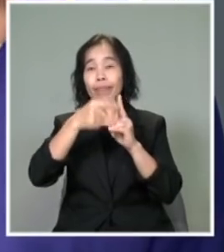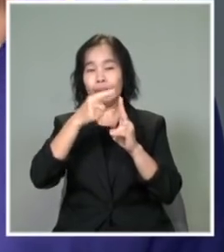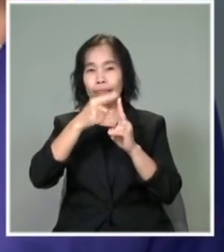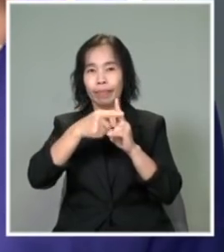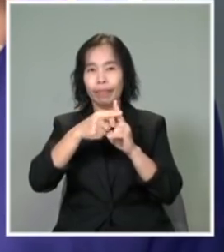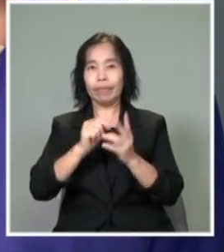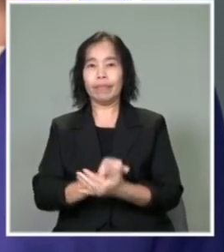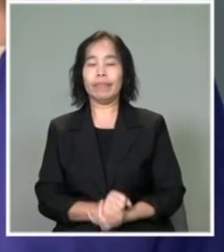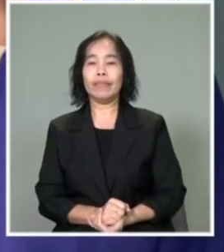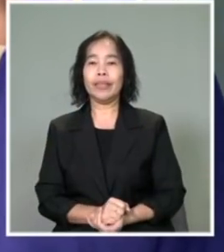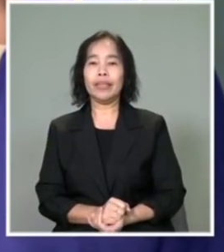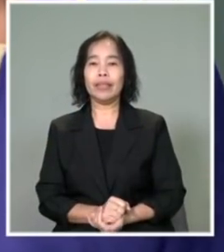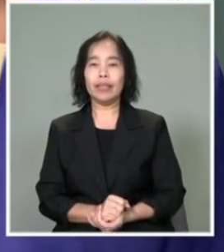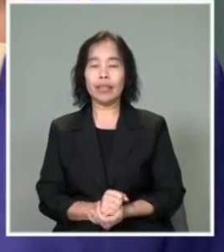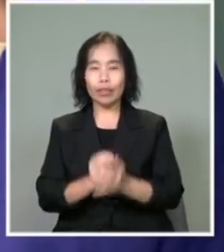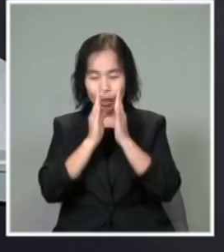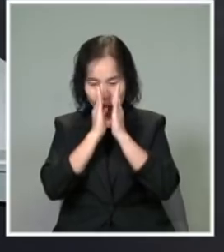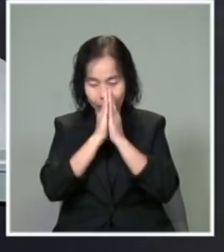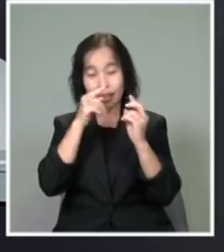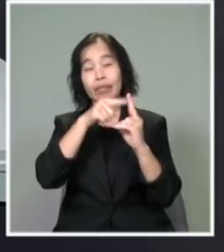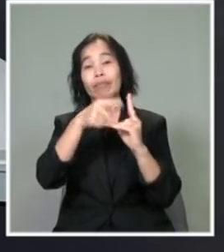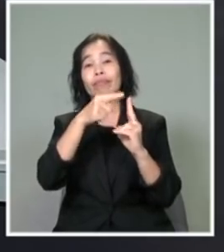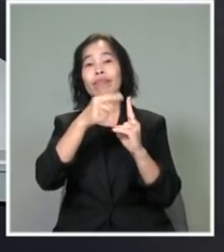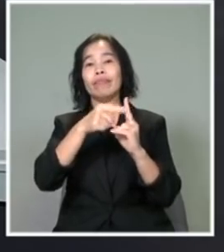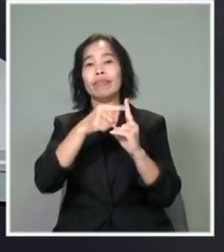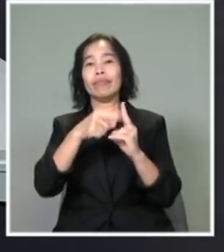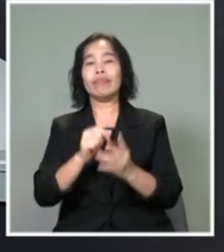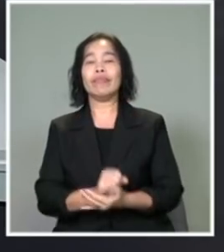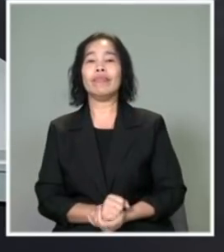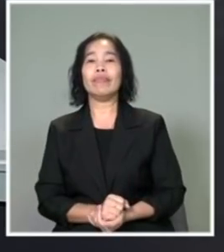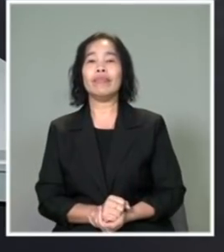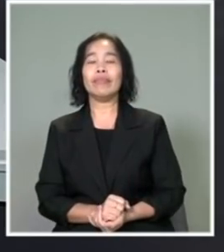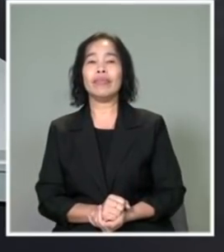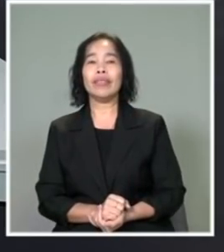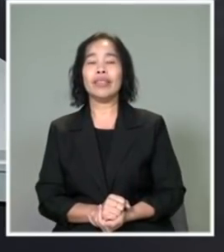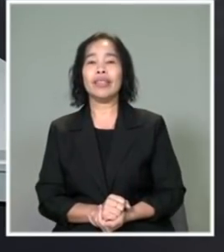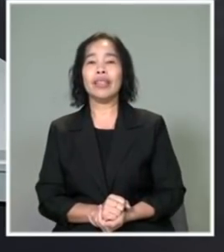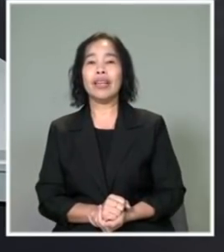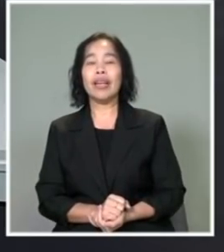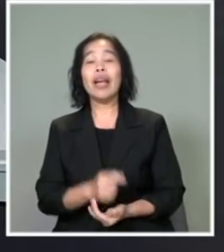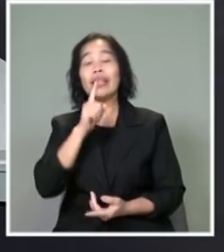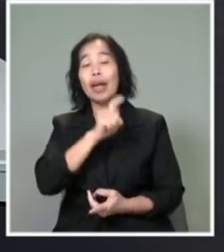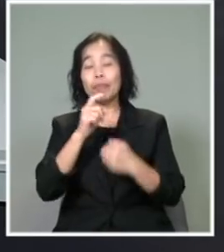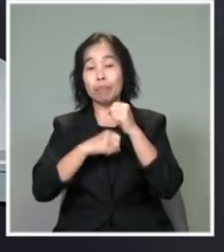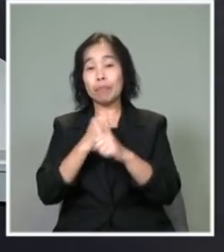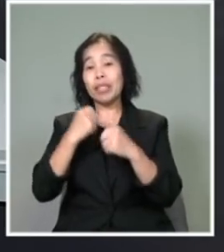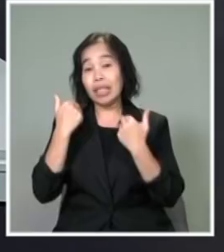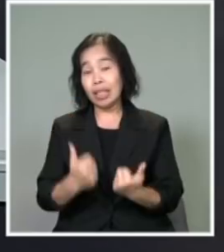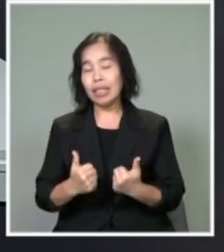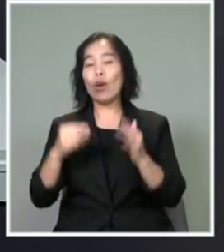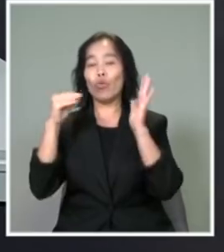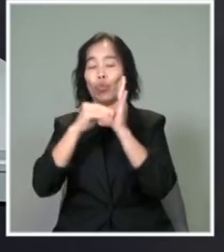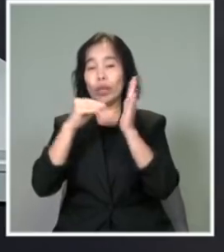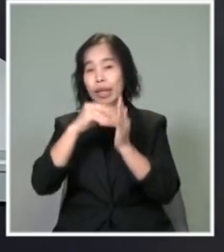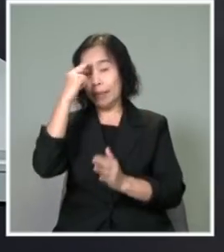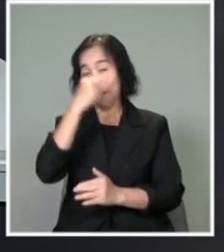วรวิทย์อาสนะวิทยานะครับสวัสดีทั้ง2คนอีกครั้งนึงนะครับสวัสดีครับนะฮะคุยกับก้องพบก่อนก้องพบปีนี้ฝั่งของคริสเตียนเนี่ยเข้า